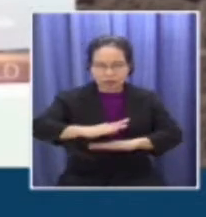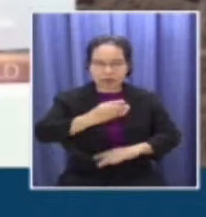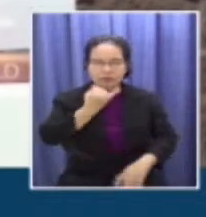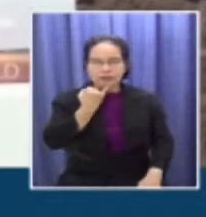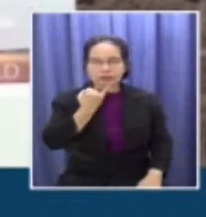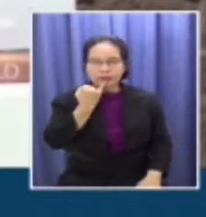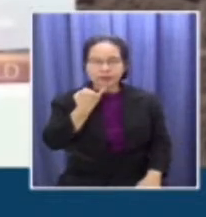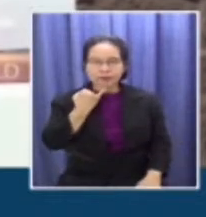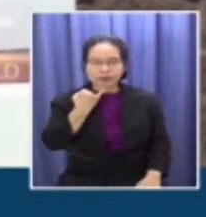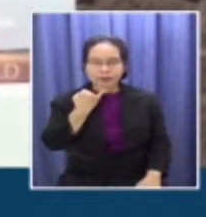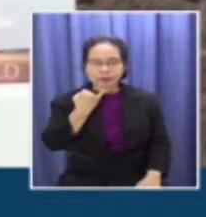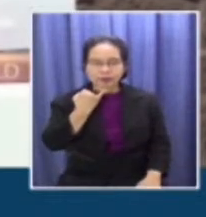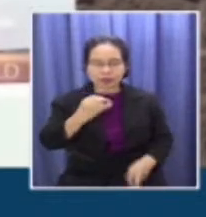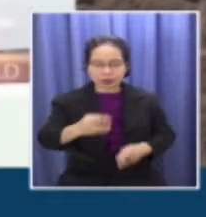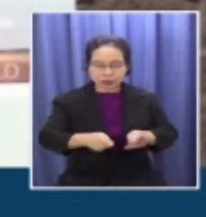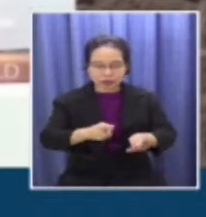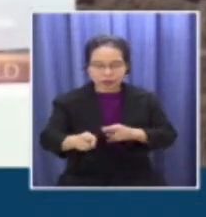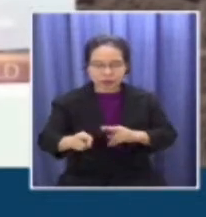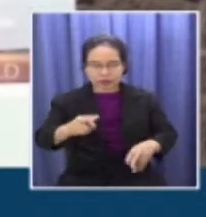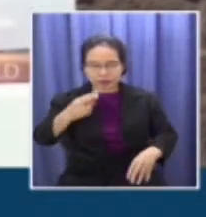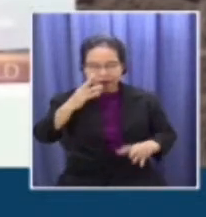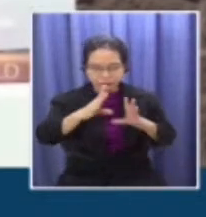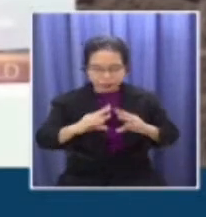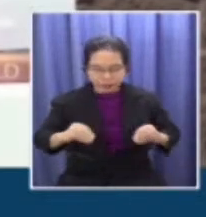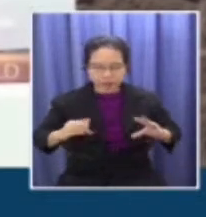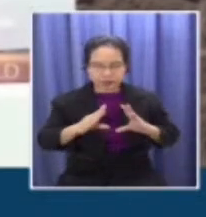Roman ahennie mu no